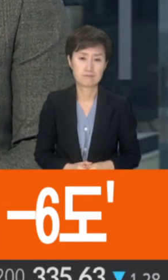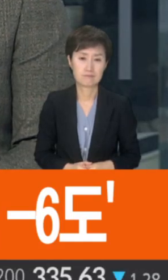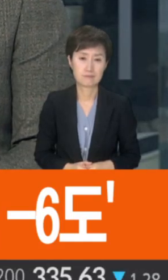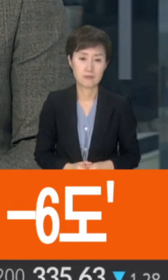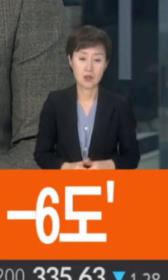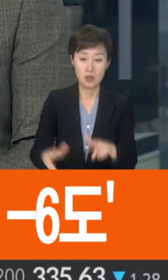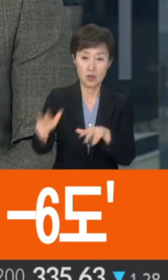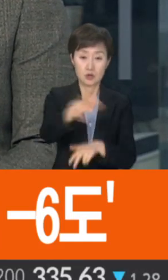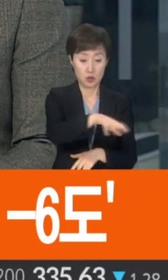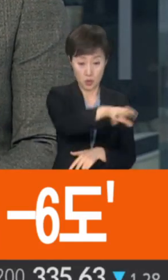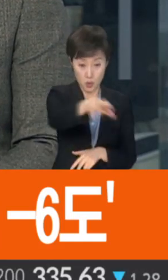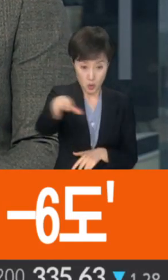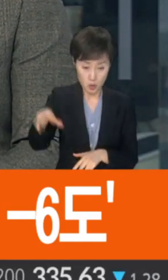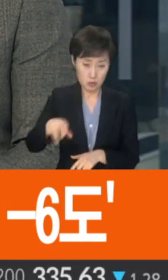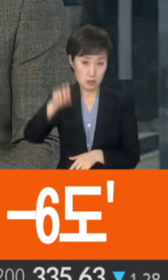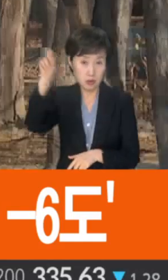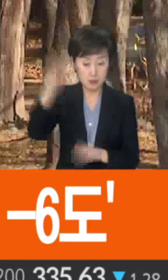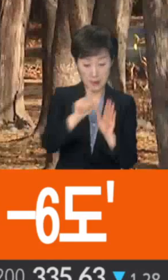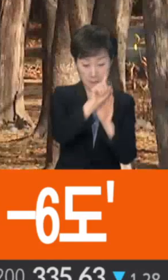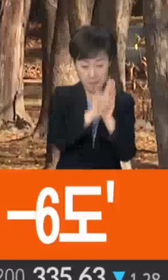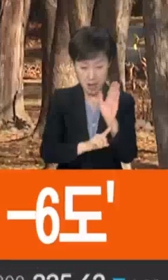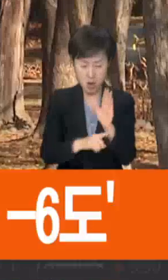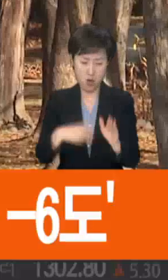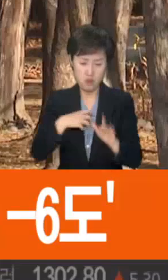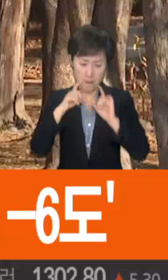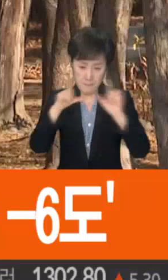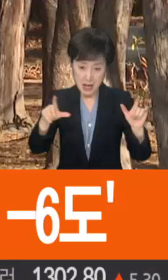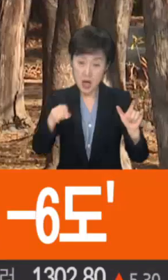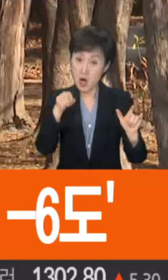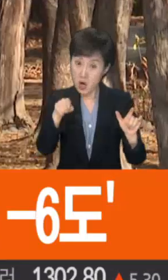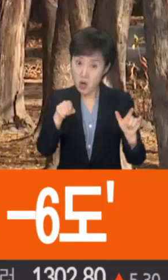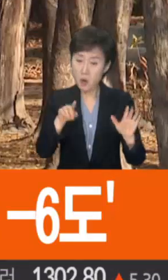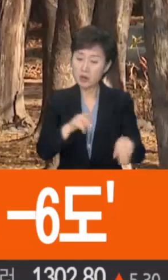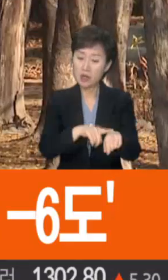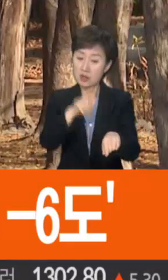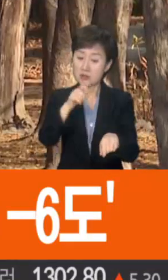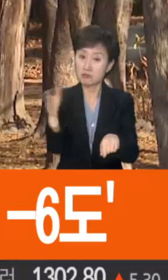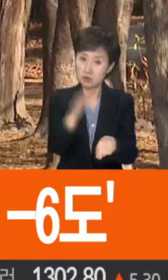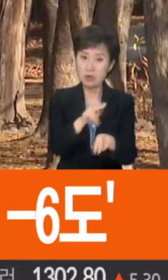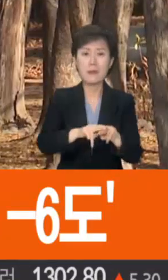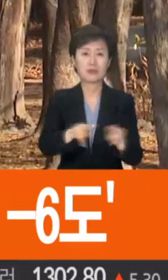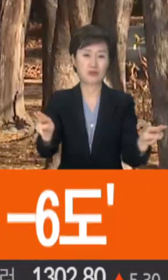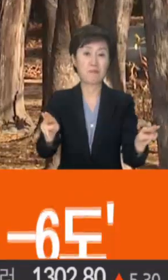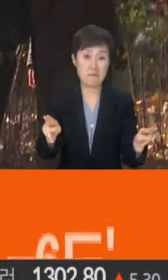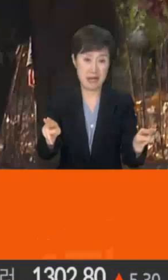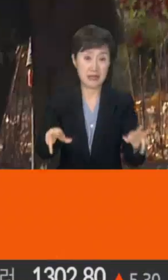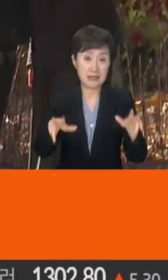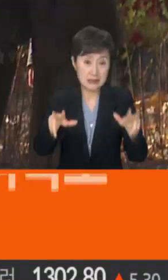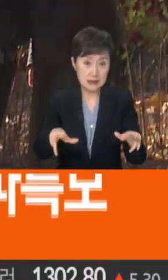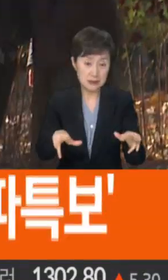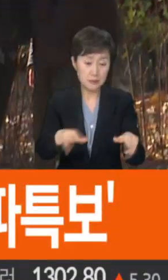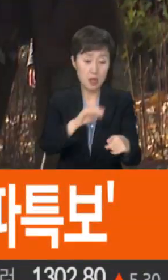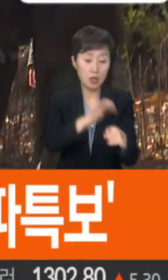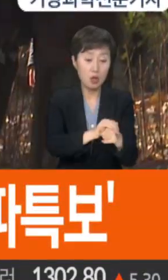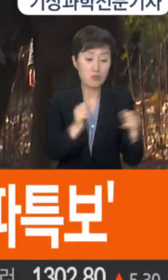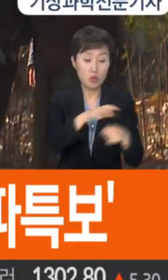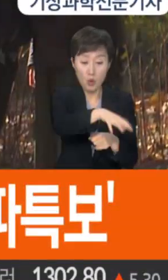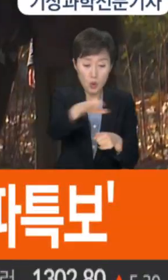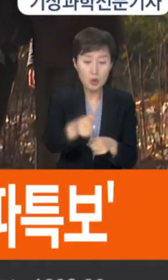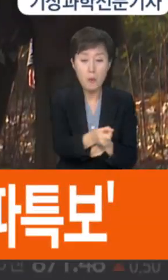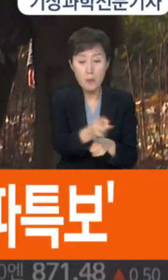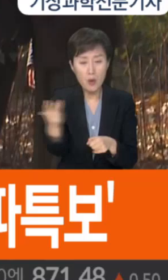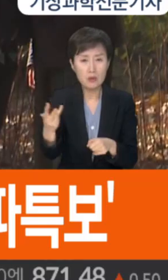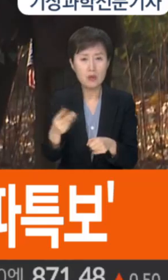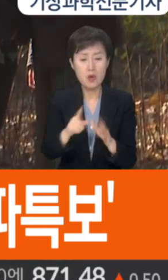전국 곳곳에 내려졌던 한파특보는 오전 11시를 기해 해제됐습니다. 현재 경북 김천 등 영남 지역으로는